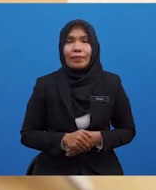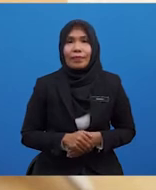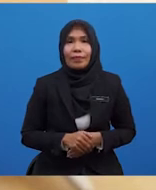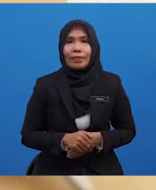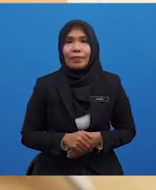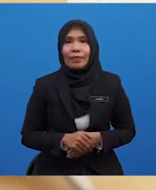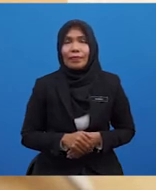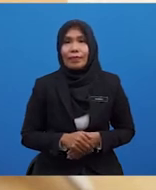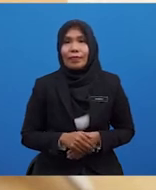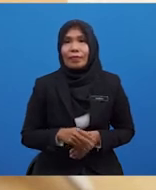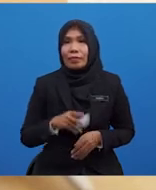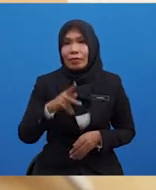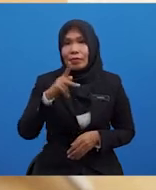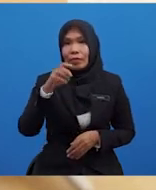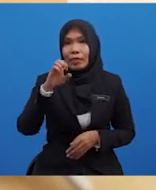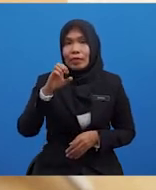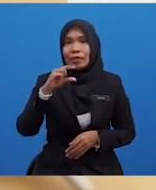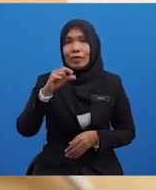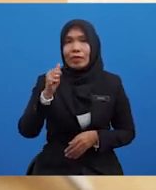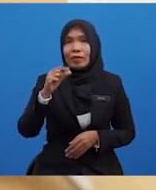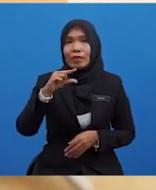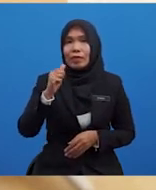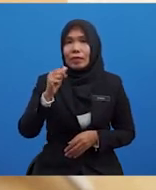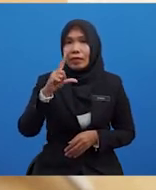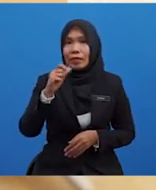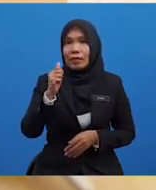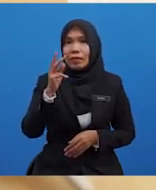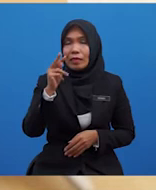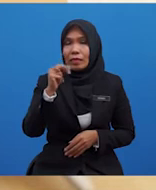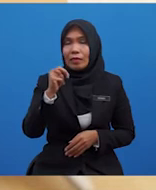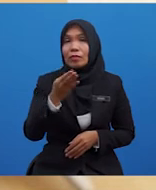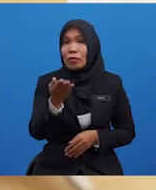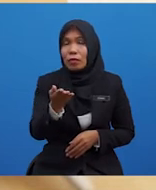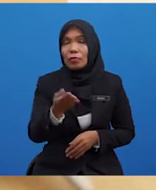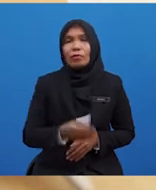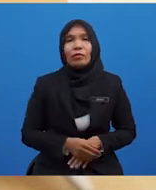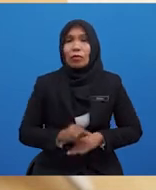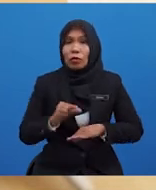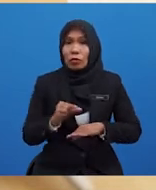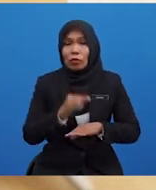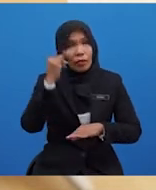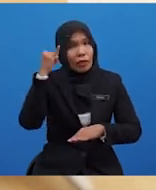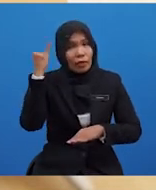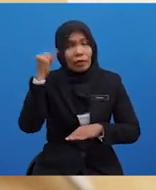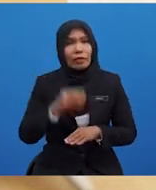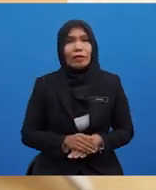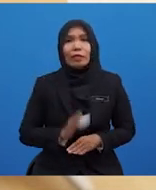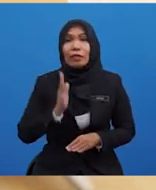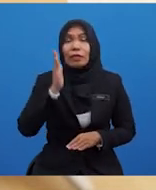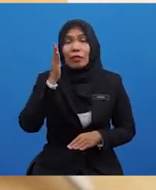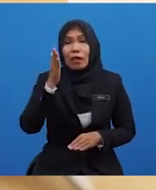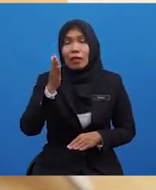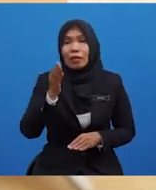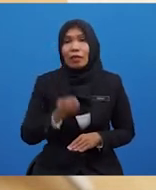Kegagalan kamu menggunakan semula idea huraian tersebut akan menjejaskan markah yang